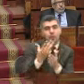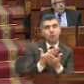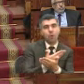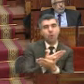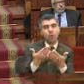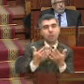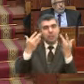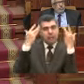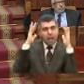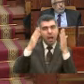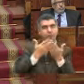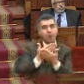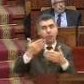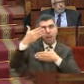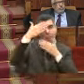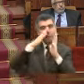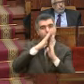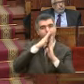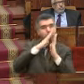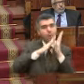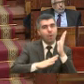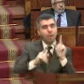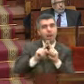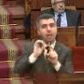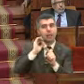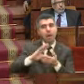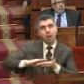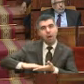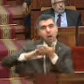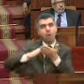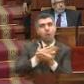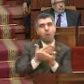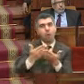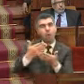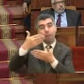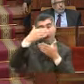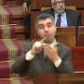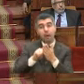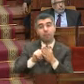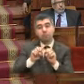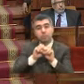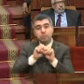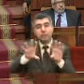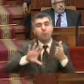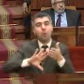الثقافي المغربي، وكذلك حفظ كرامة الفنان المغربي الذي يعتبر مصدر إشعاع